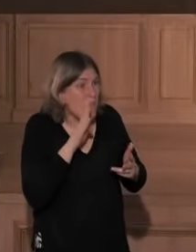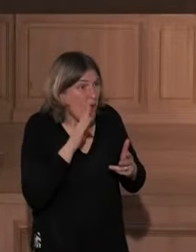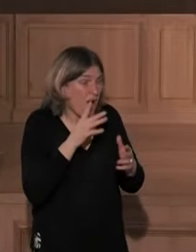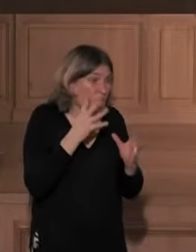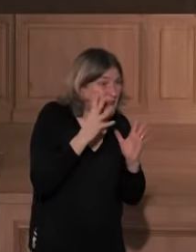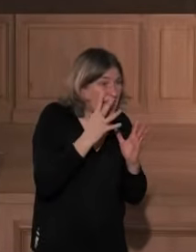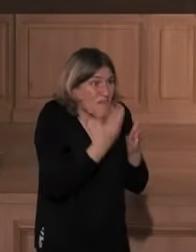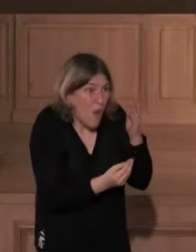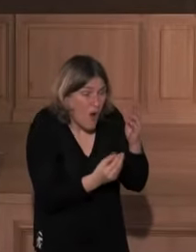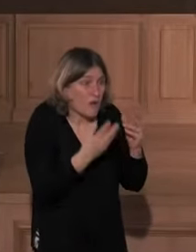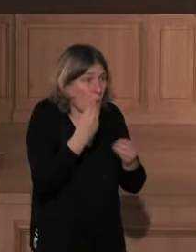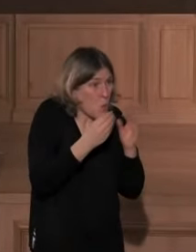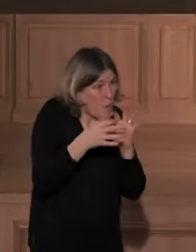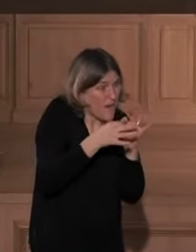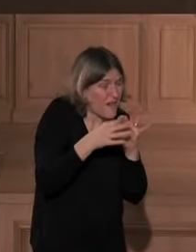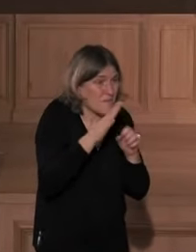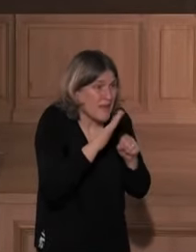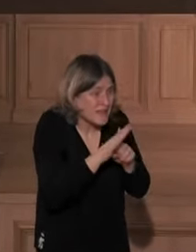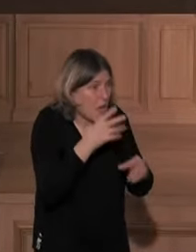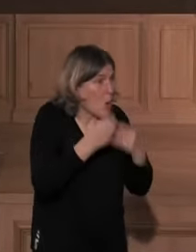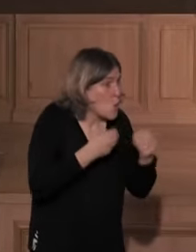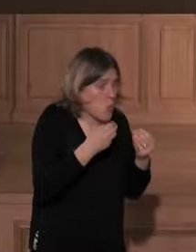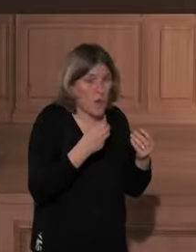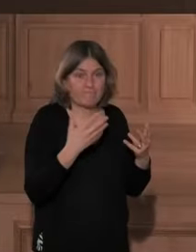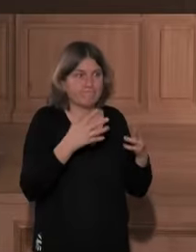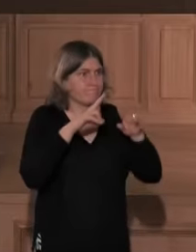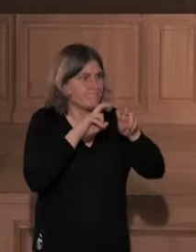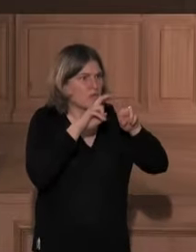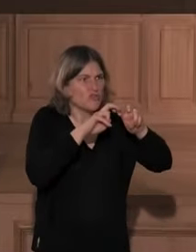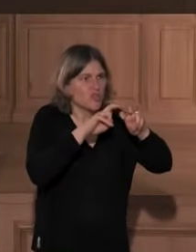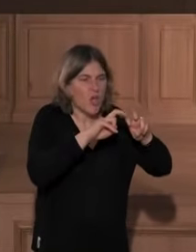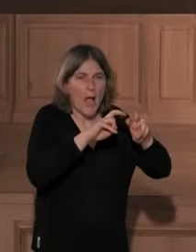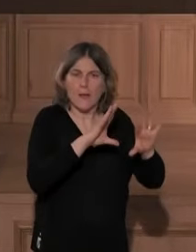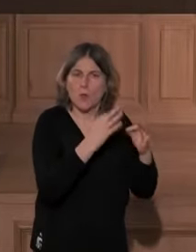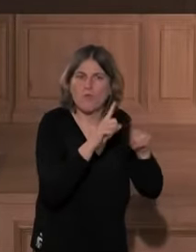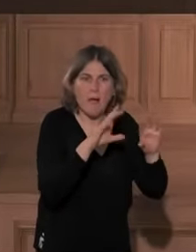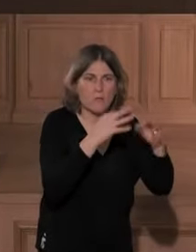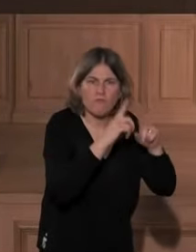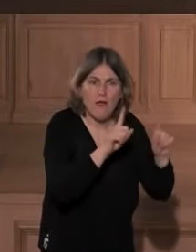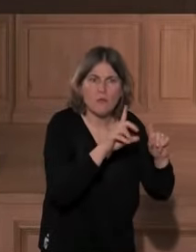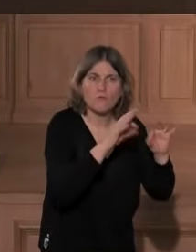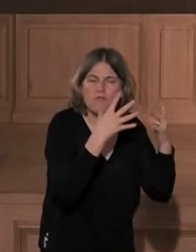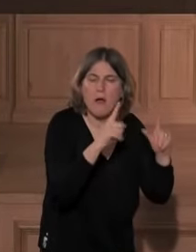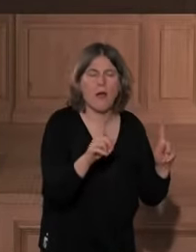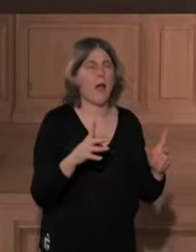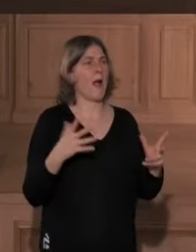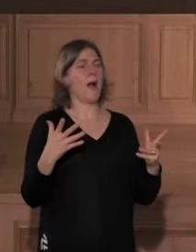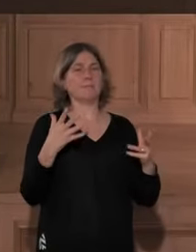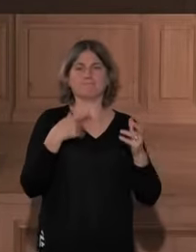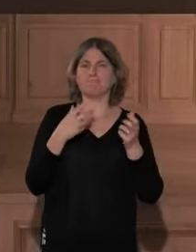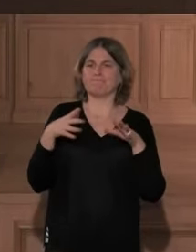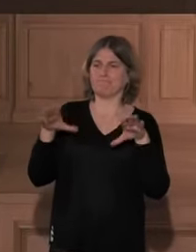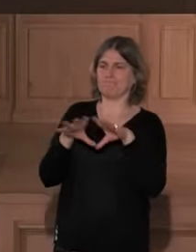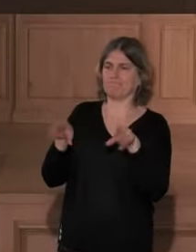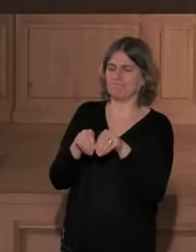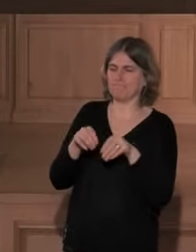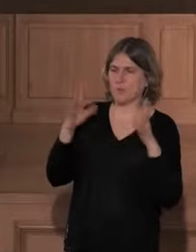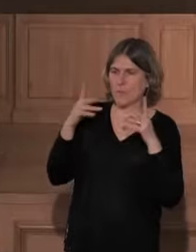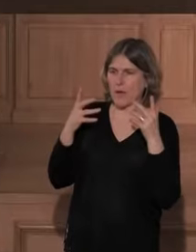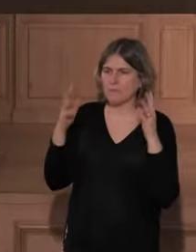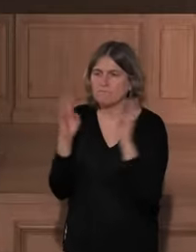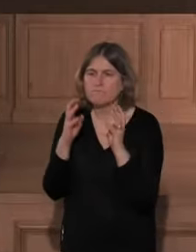cela? On cherche et on ne trouve pas. Ça, c'est des moments. Donc après, on réfléchit à plusieurs, on ne réfléchit jamais tout seul. Avec les équipes, il